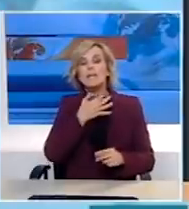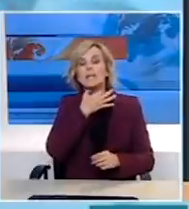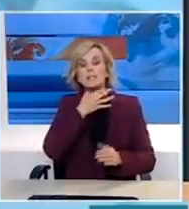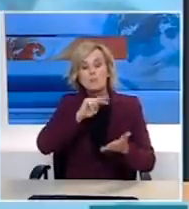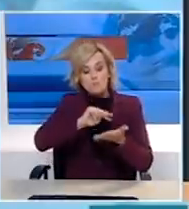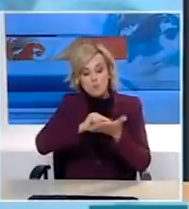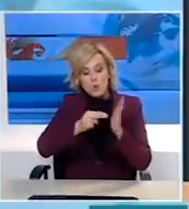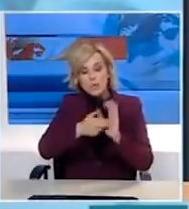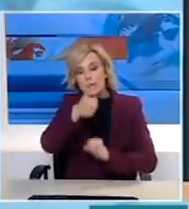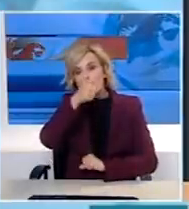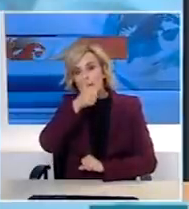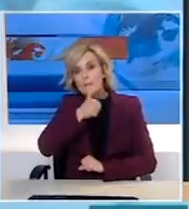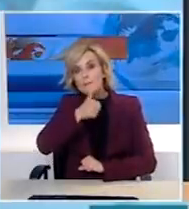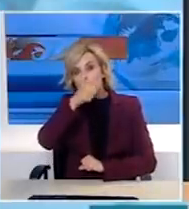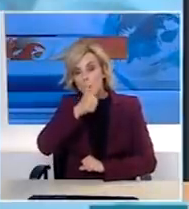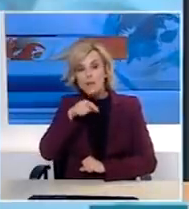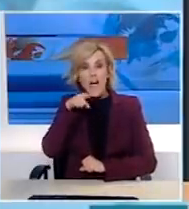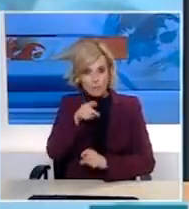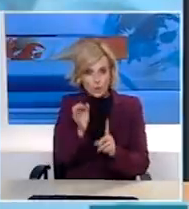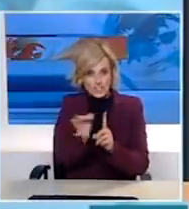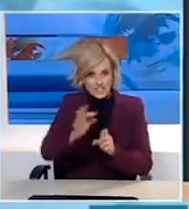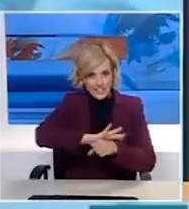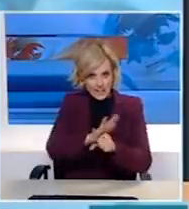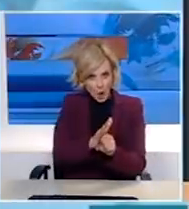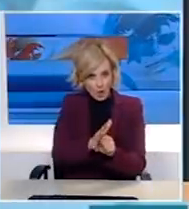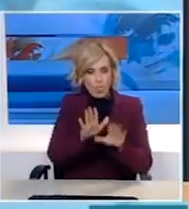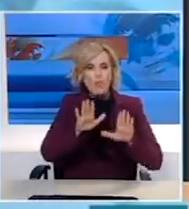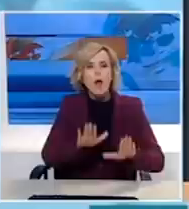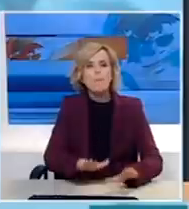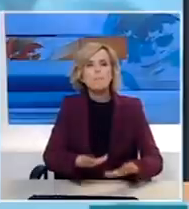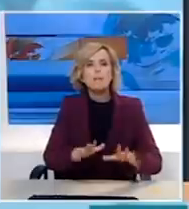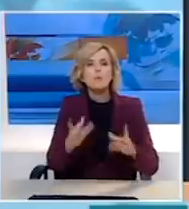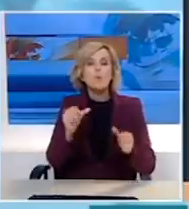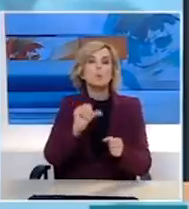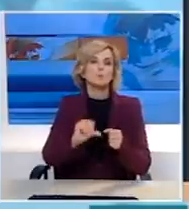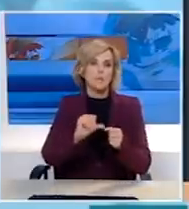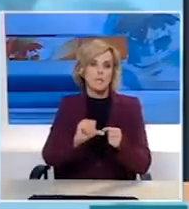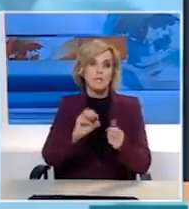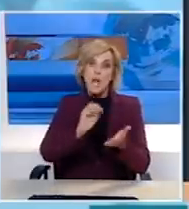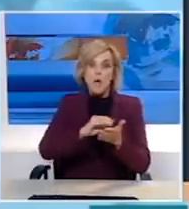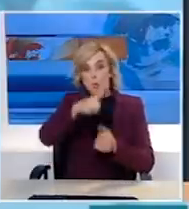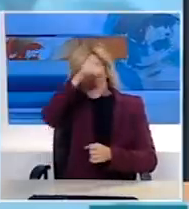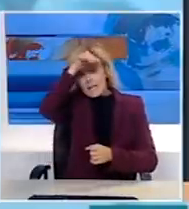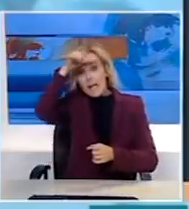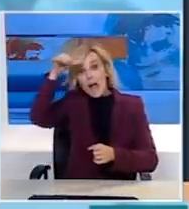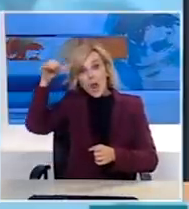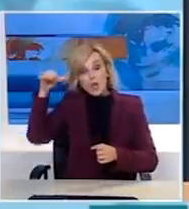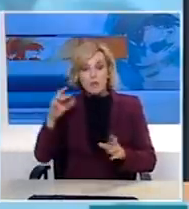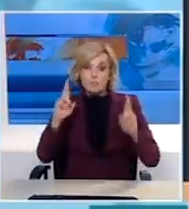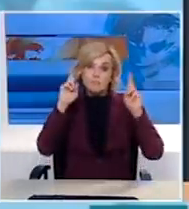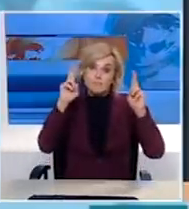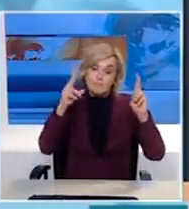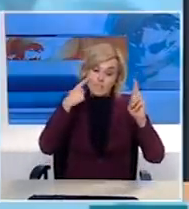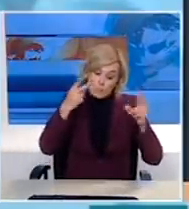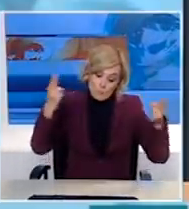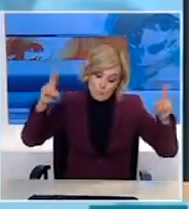χρειάζεται υπομονή. Ένας ιός που θα μείνει μαζί μας μήνες. Δεν ξέρουμε τι θα γίνει το καλοκαίρι. Ευελπιστούμε να δούμε μια μείωση. Οι περισσότεροι επιστήμονες αυτή τη